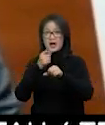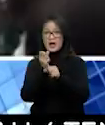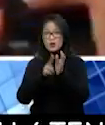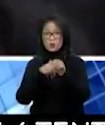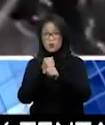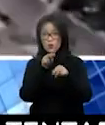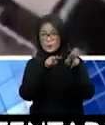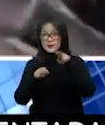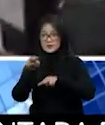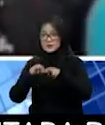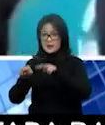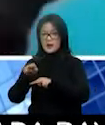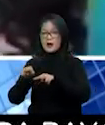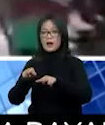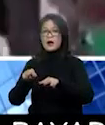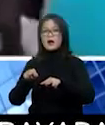dan penyidikan